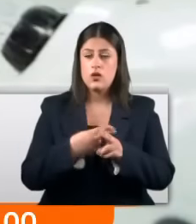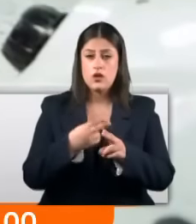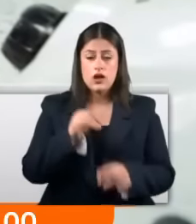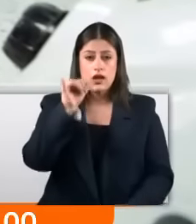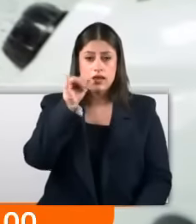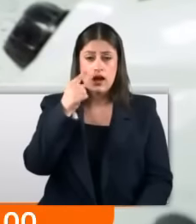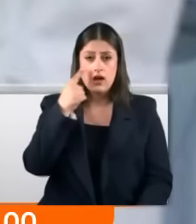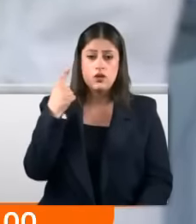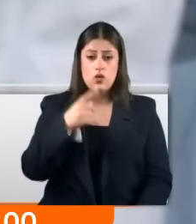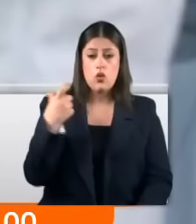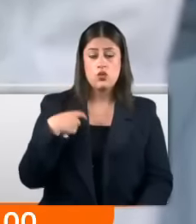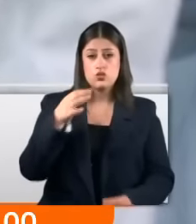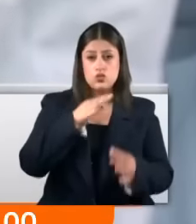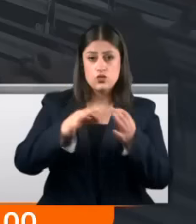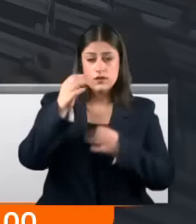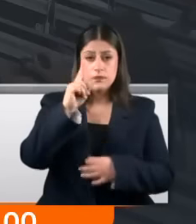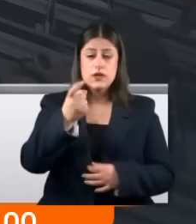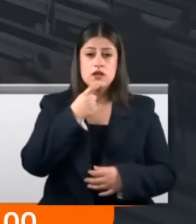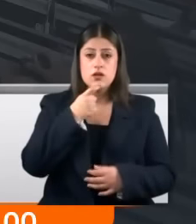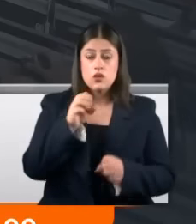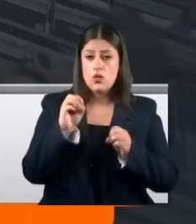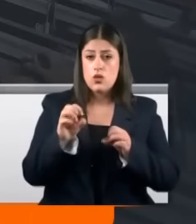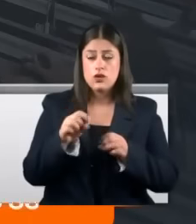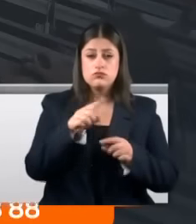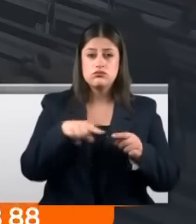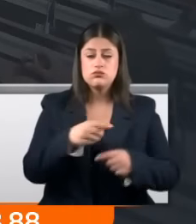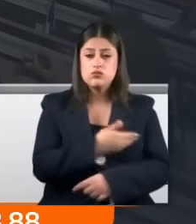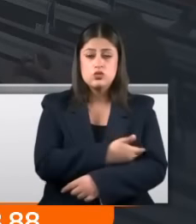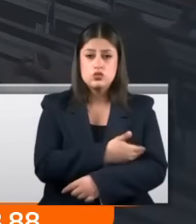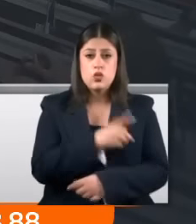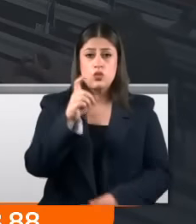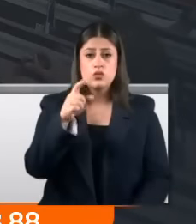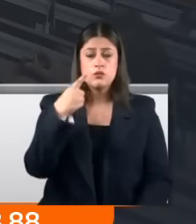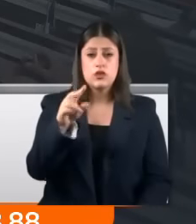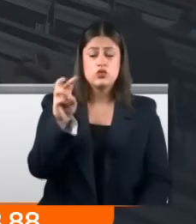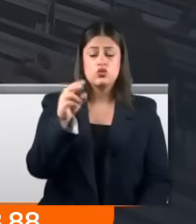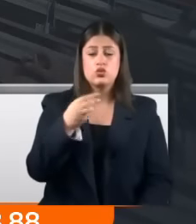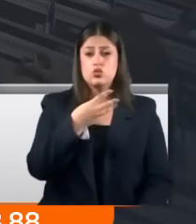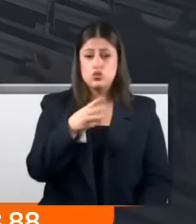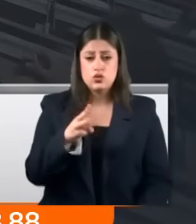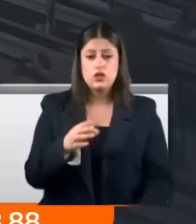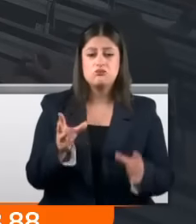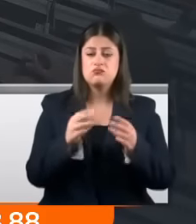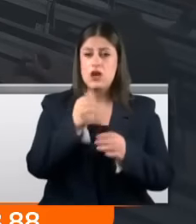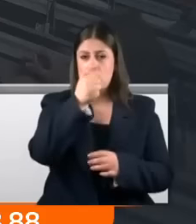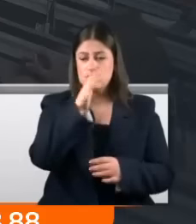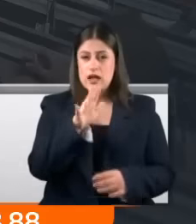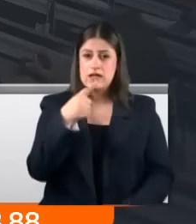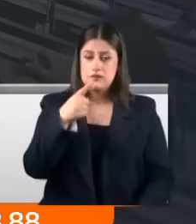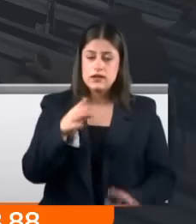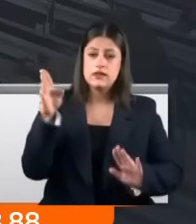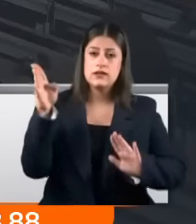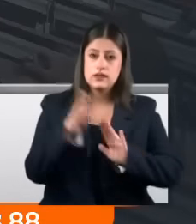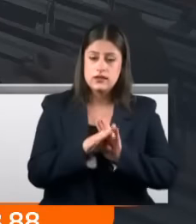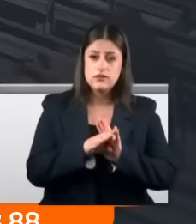İtalya'da yine özel üniversitelerin yıllık öğrenim ücreti ortalama 19 bin euro, yaklaşık 650 bin lira. İndirimli fiyatı 15 bin